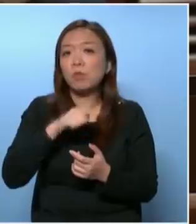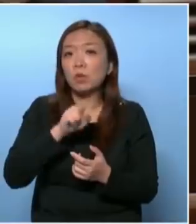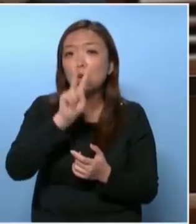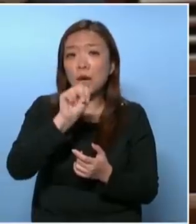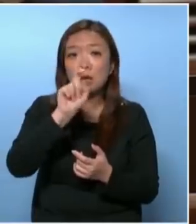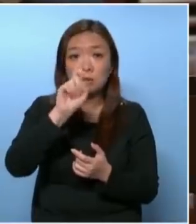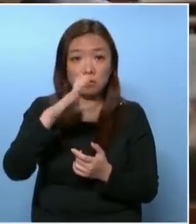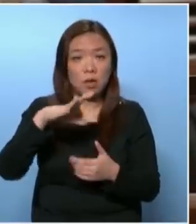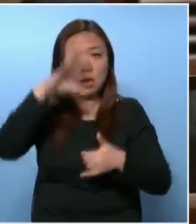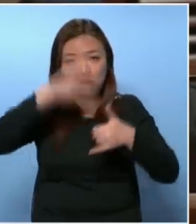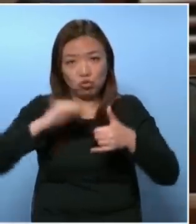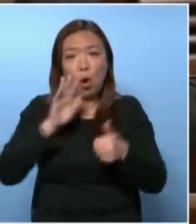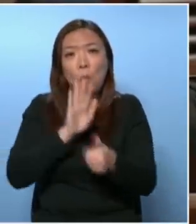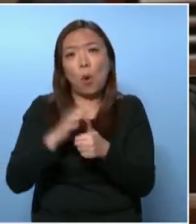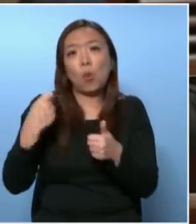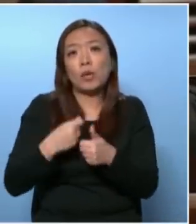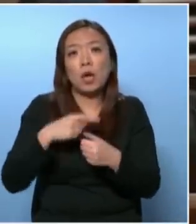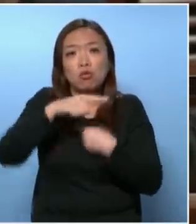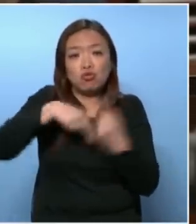N95